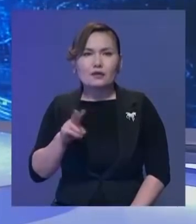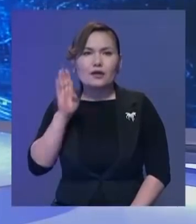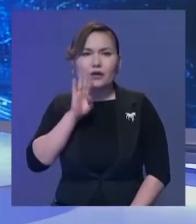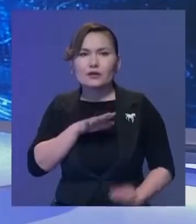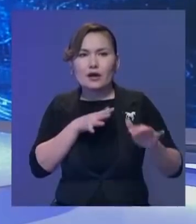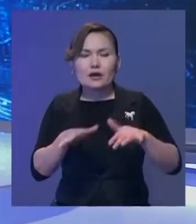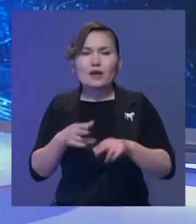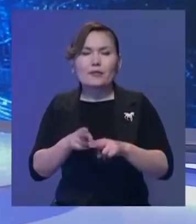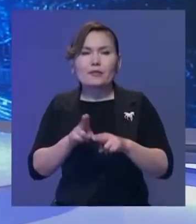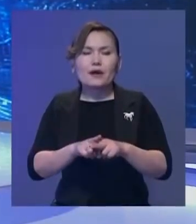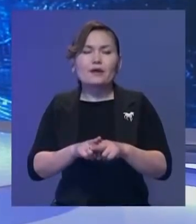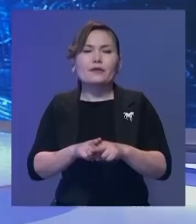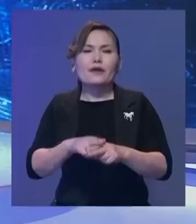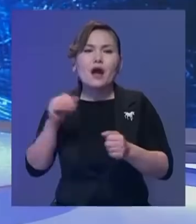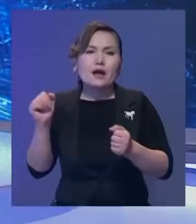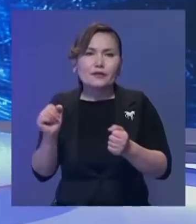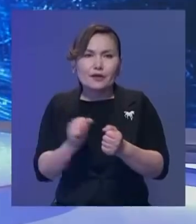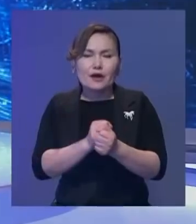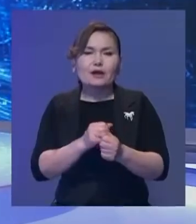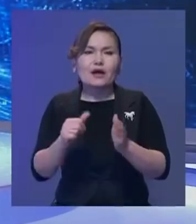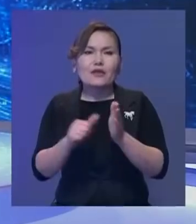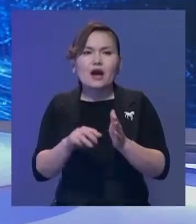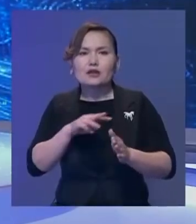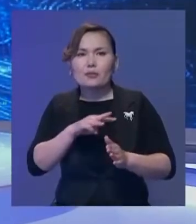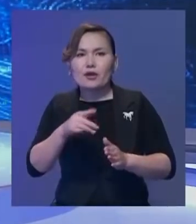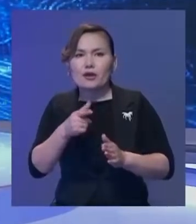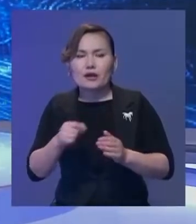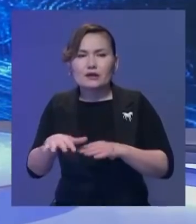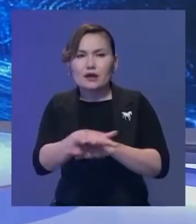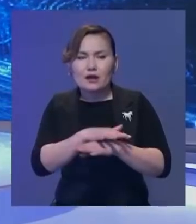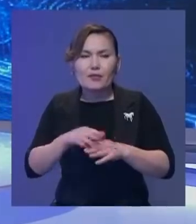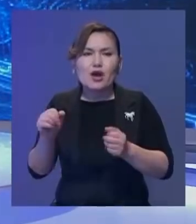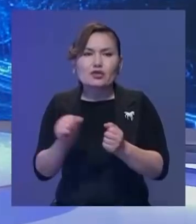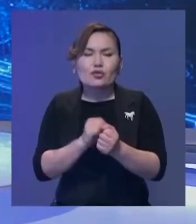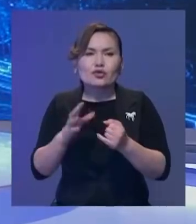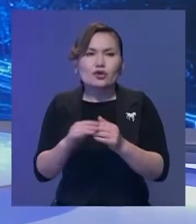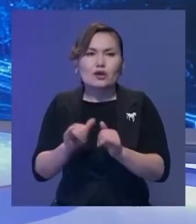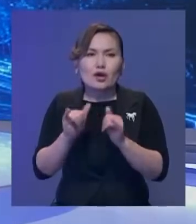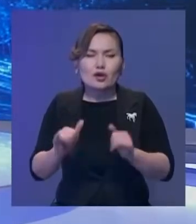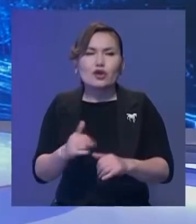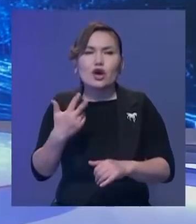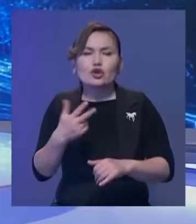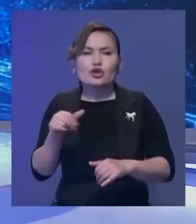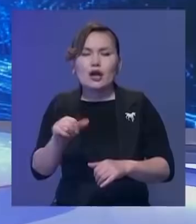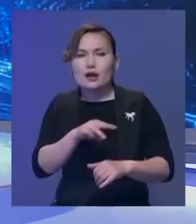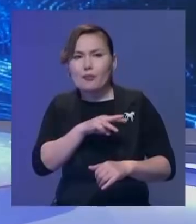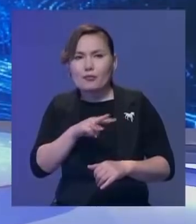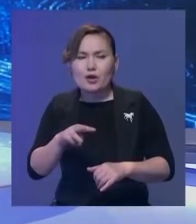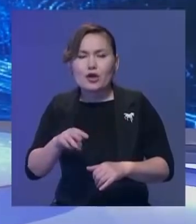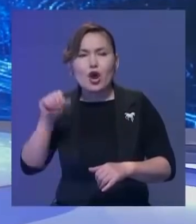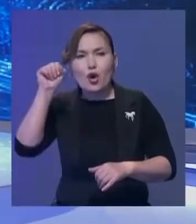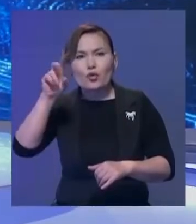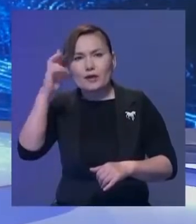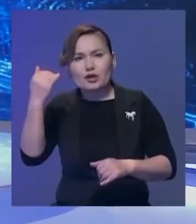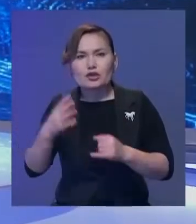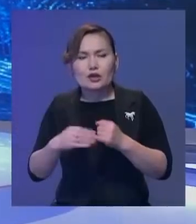Арал теңізінің тартылған табаны 6 миллион гектарды құрайды. Оның 3,5 миллионы Өзбекстан аумағында жатыр. Қар еріп,